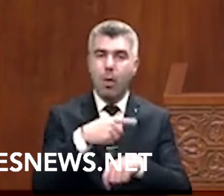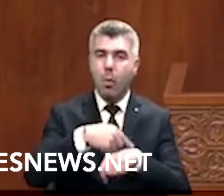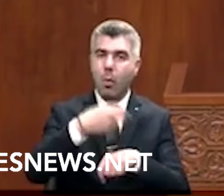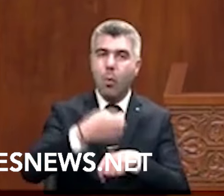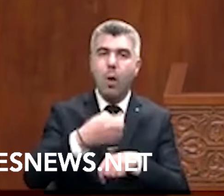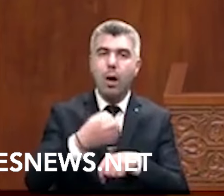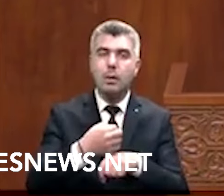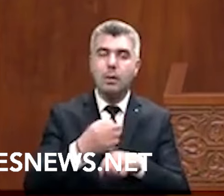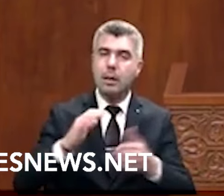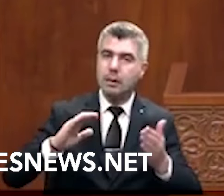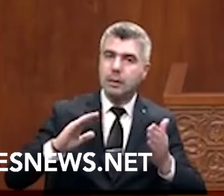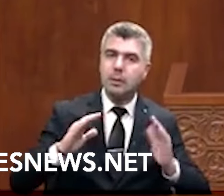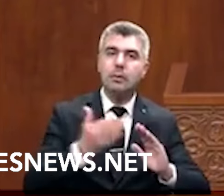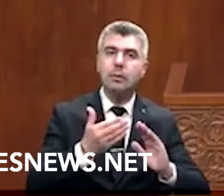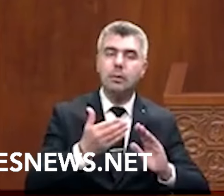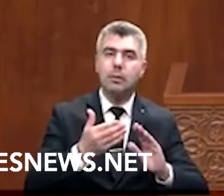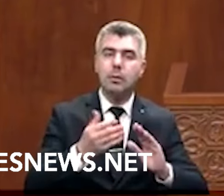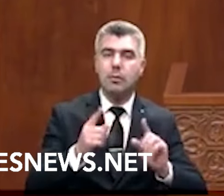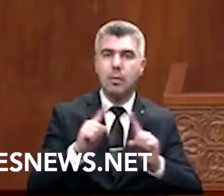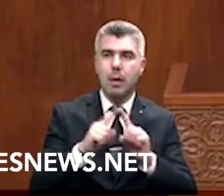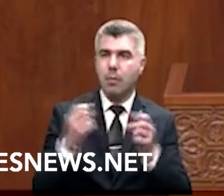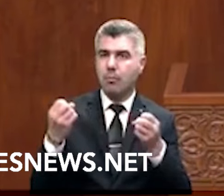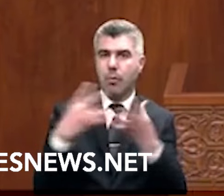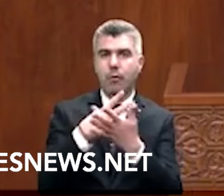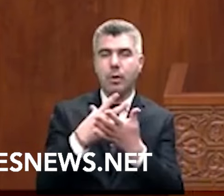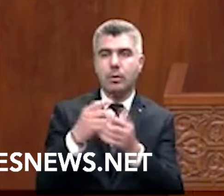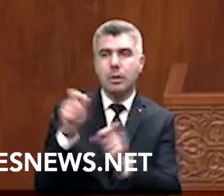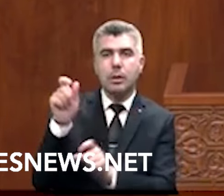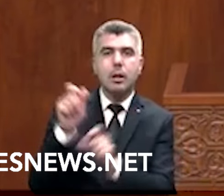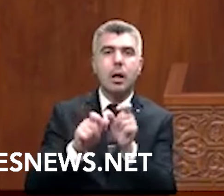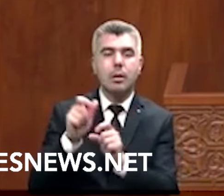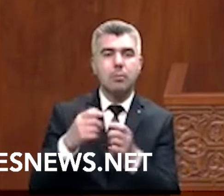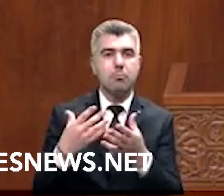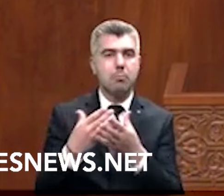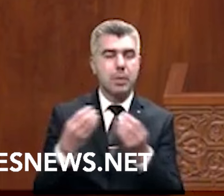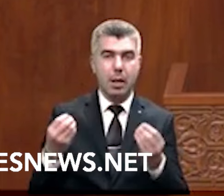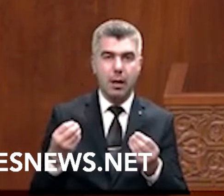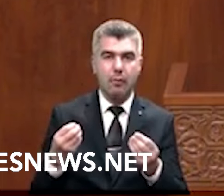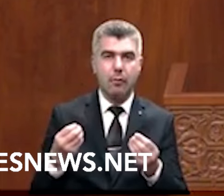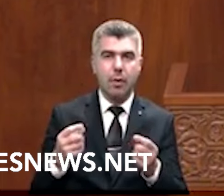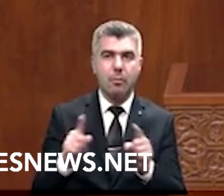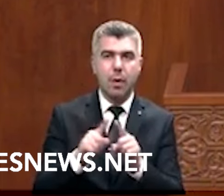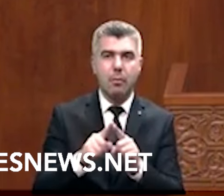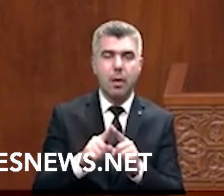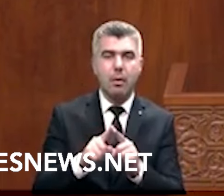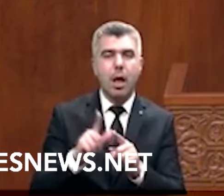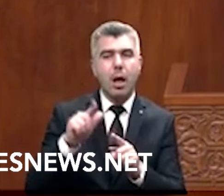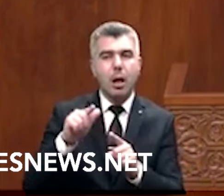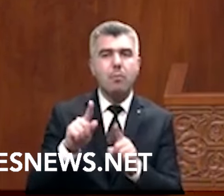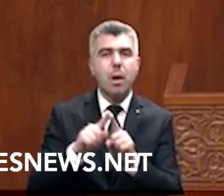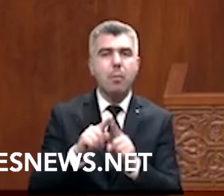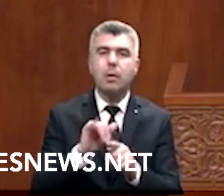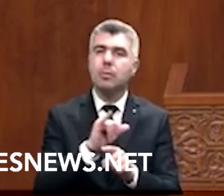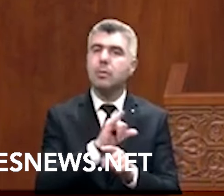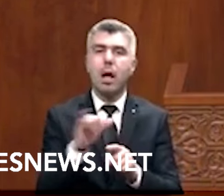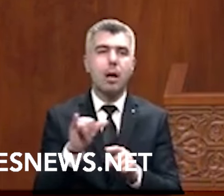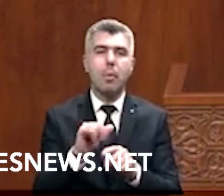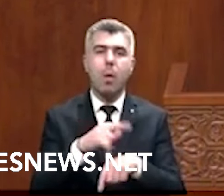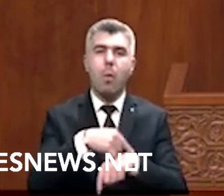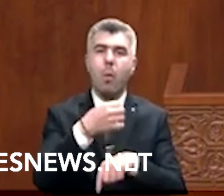الوجيز اترده البعض لا سما اولئك الذين طالب شككوا في قدرات الحكومه على الوفاء